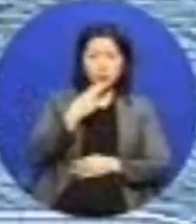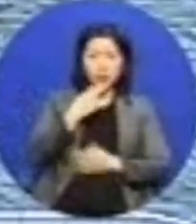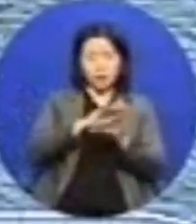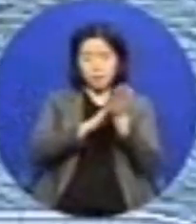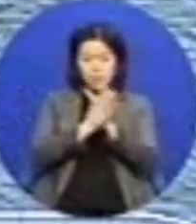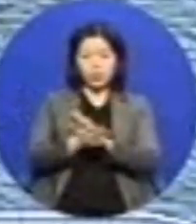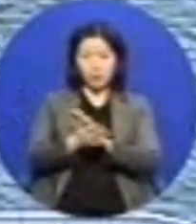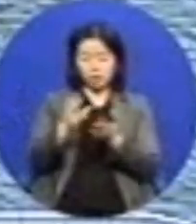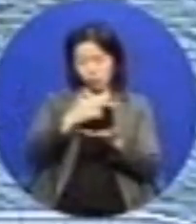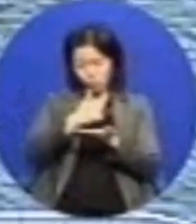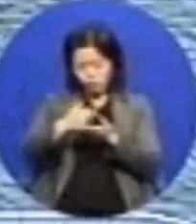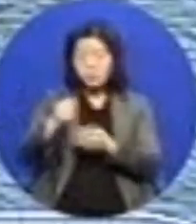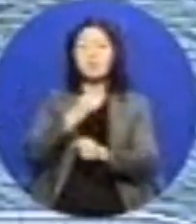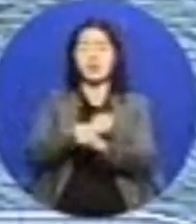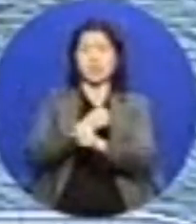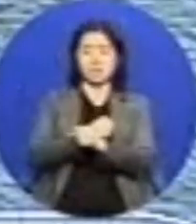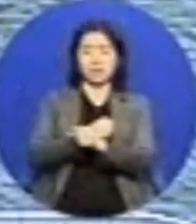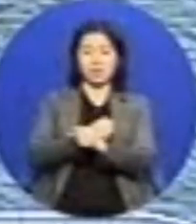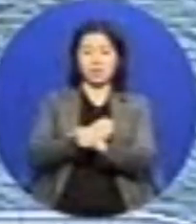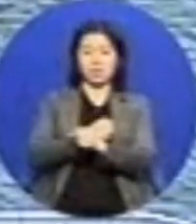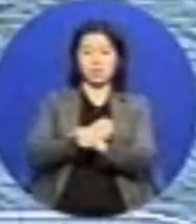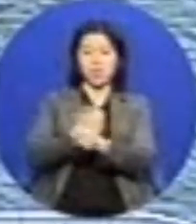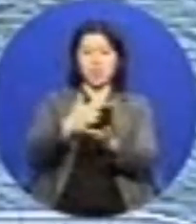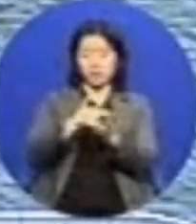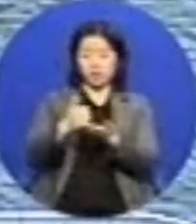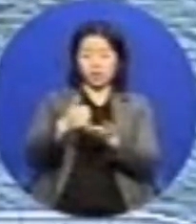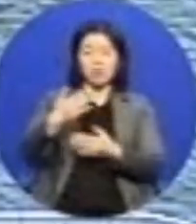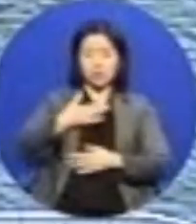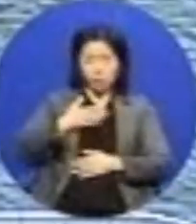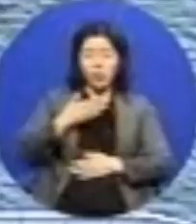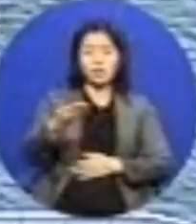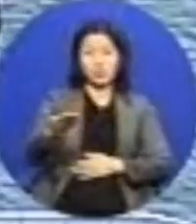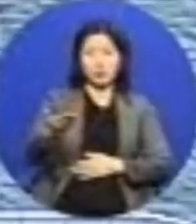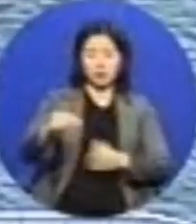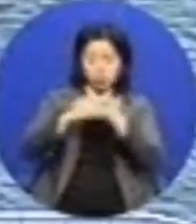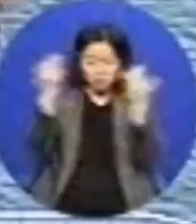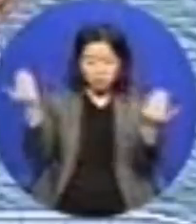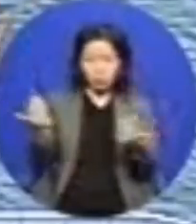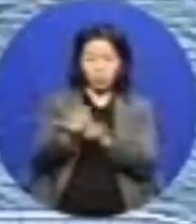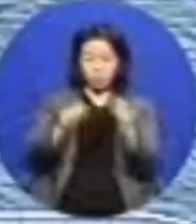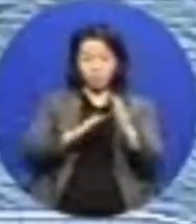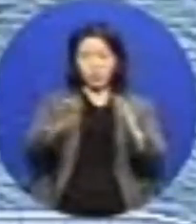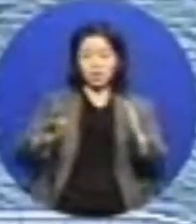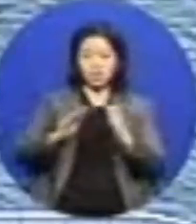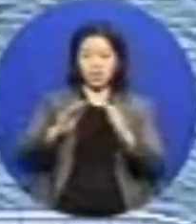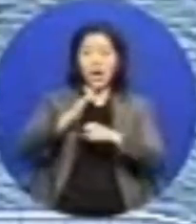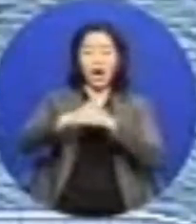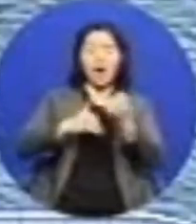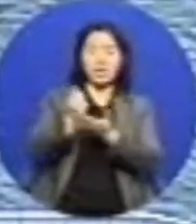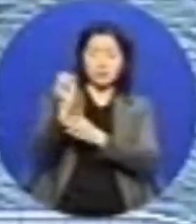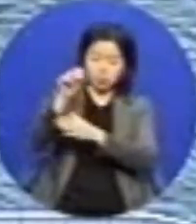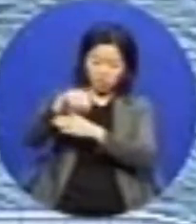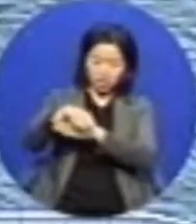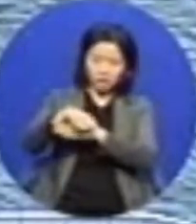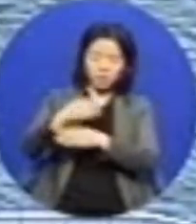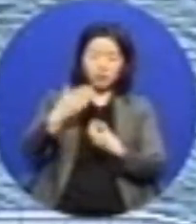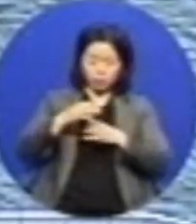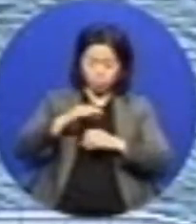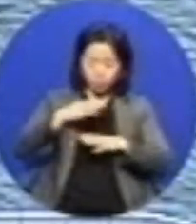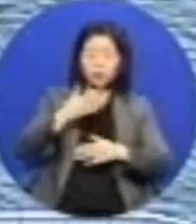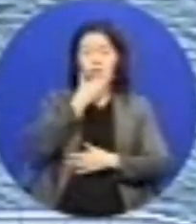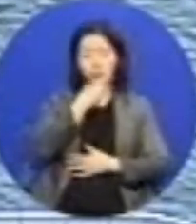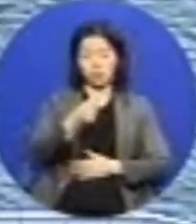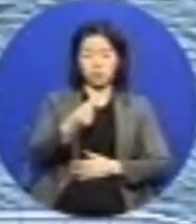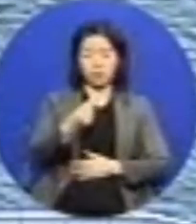하시는 거죠 이것이 저와 여러분 모두의 가정에 하나님의 허락하신 넣어야 온 축복인 것입니다